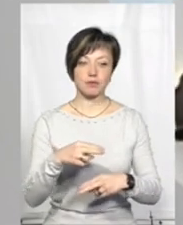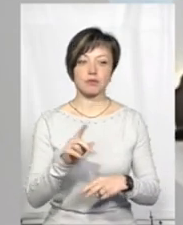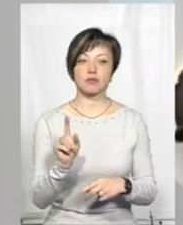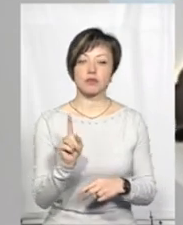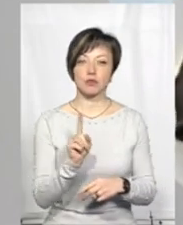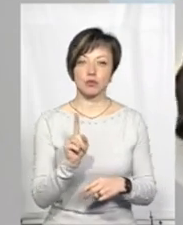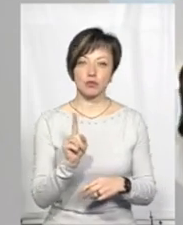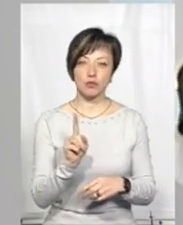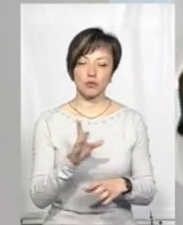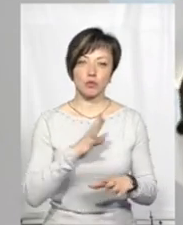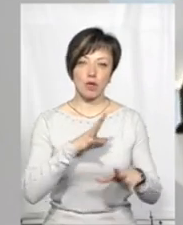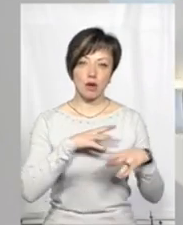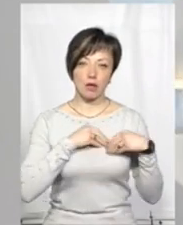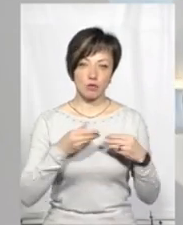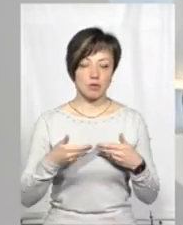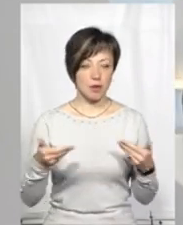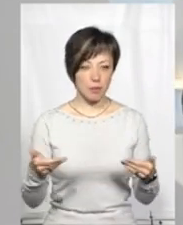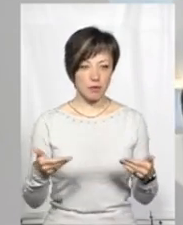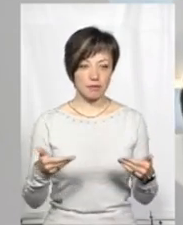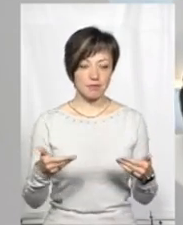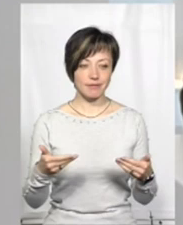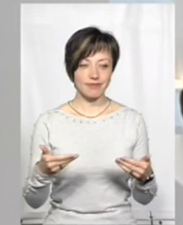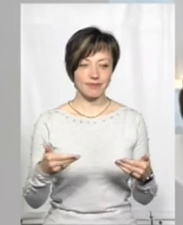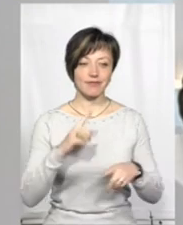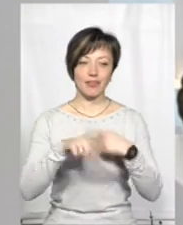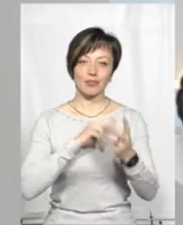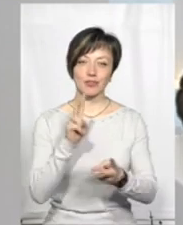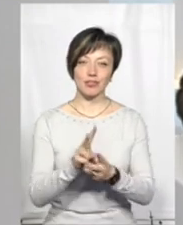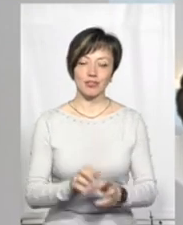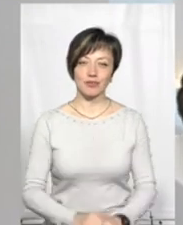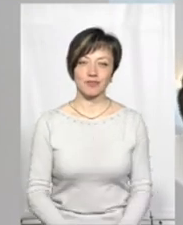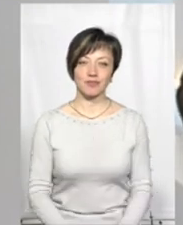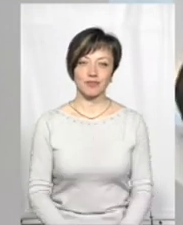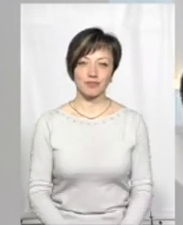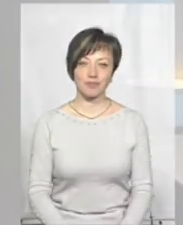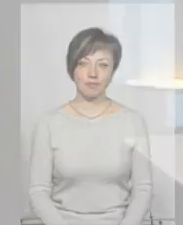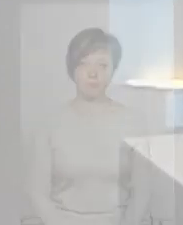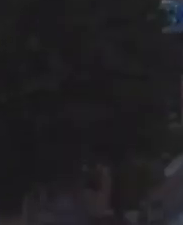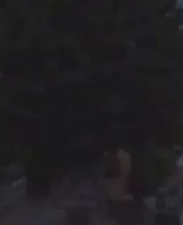були разом з нами. До зустрічі, до побачення.